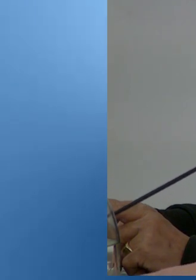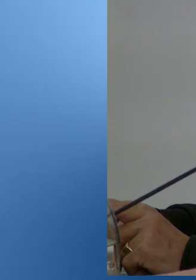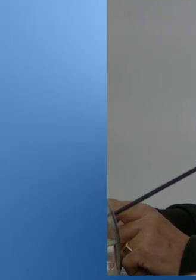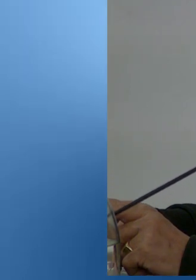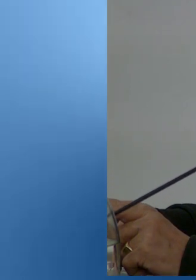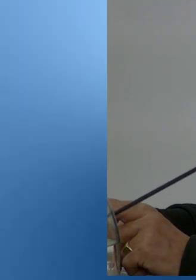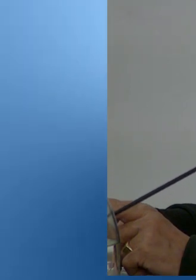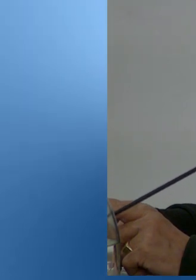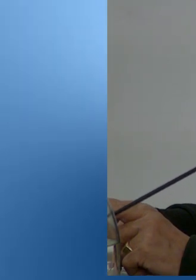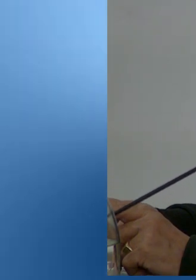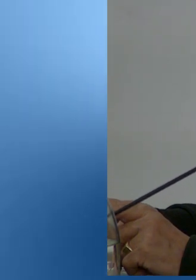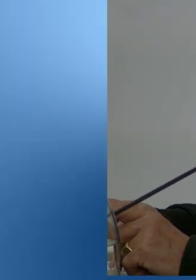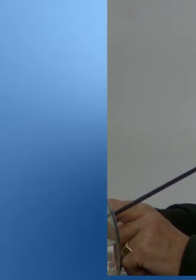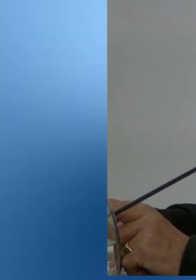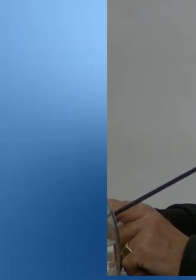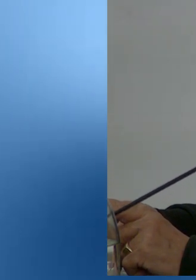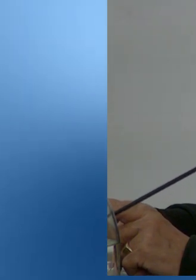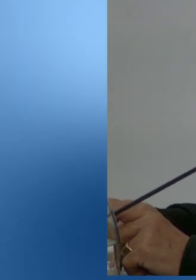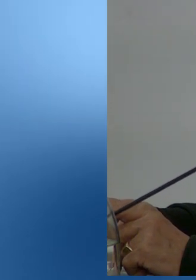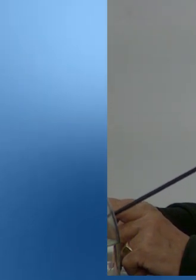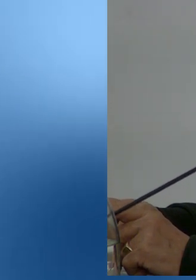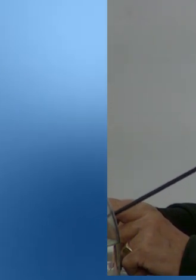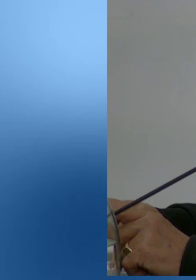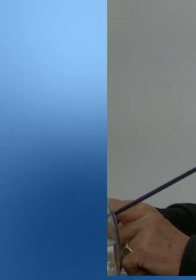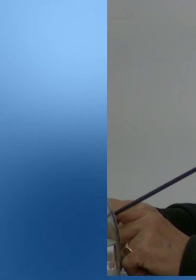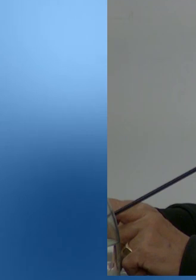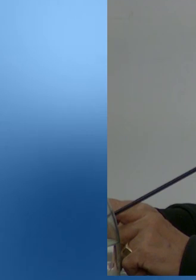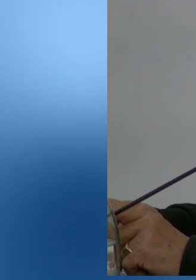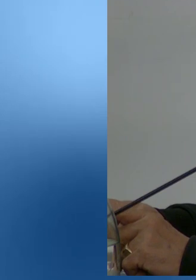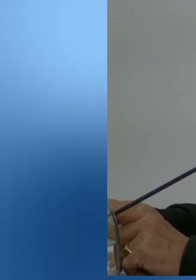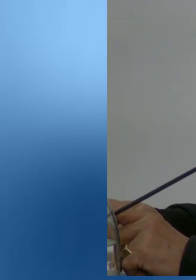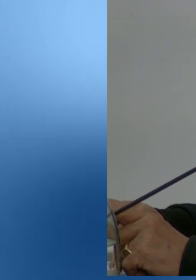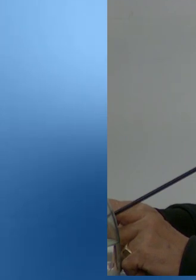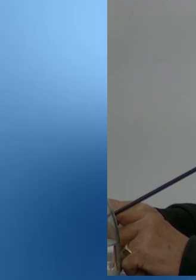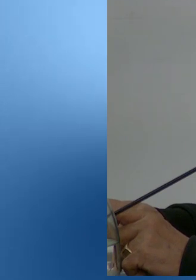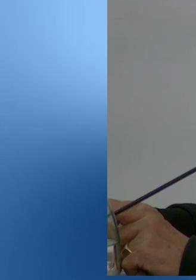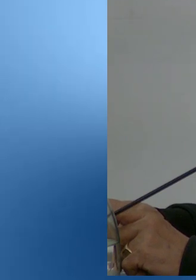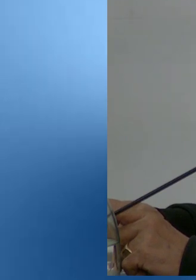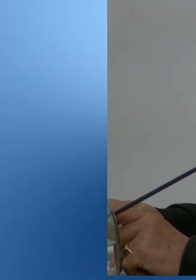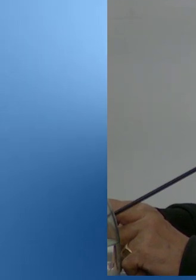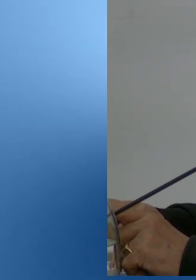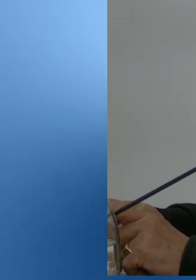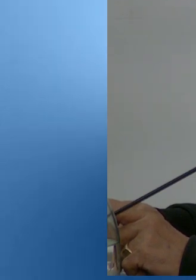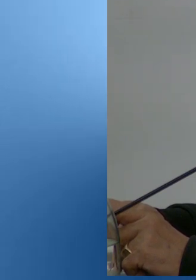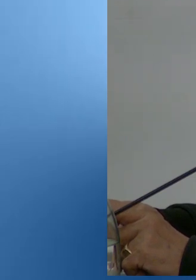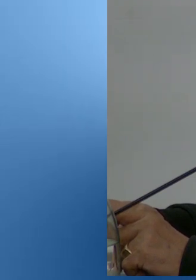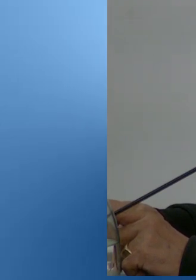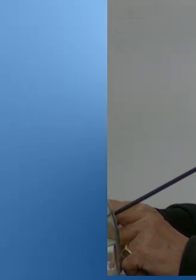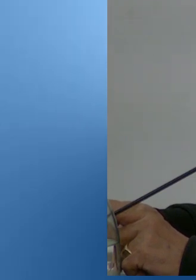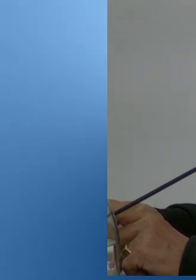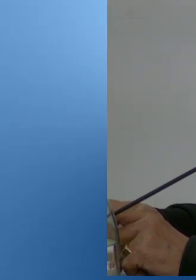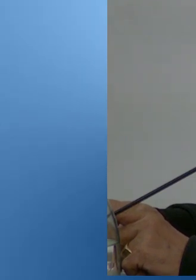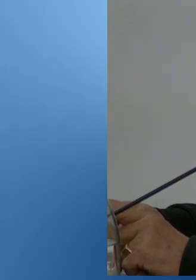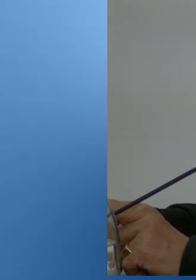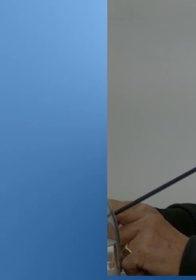peut plus durer comme ça de finir à point d'heure et du coup ça appauvrit après le débat puisque le temps passe on peut plus débattre et je sais que vous êtes intéressé